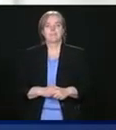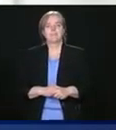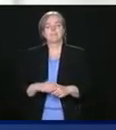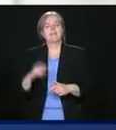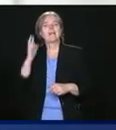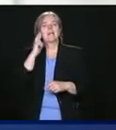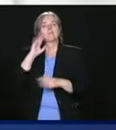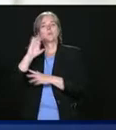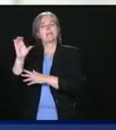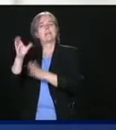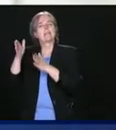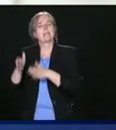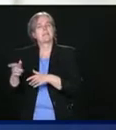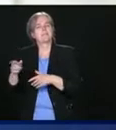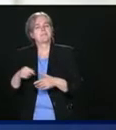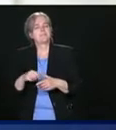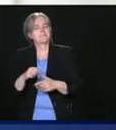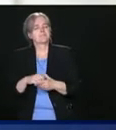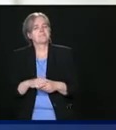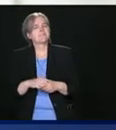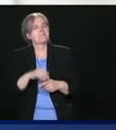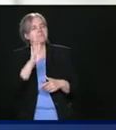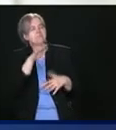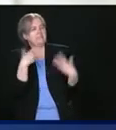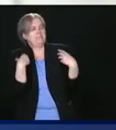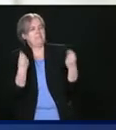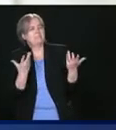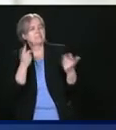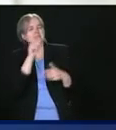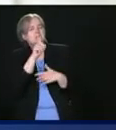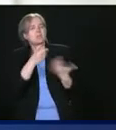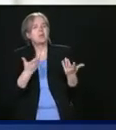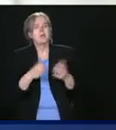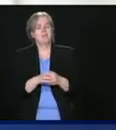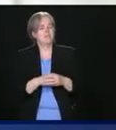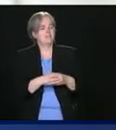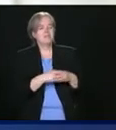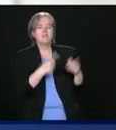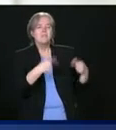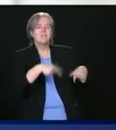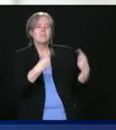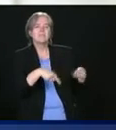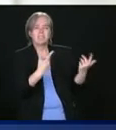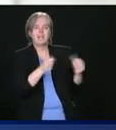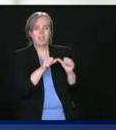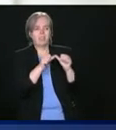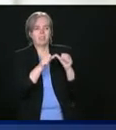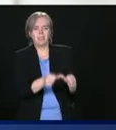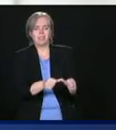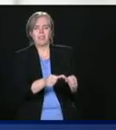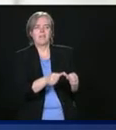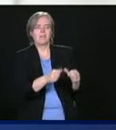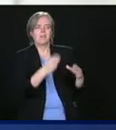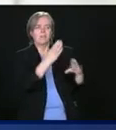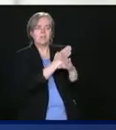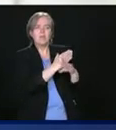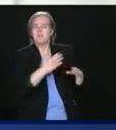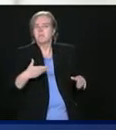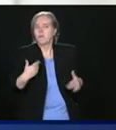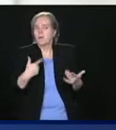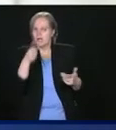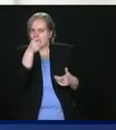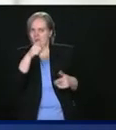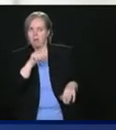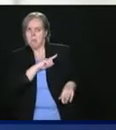question peut-être un peu simple. Mais pourquoi on prolonge la fermeture de la frontière avec les États-Unis? Est-ce que c'est parce que vous avez des craintes que le